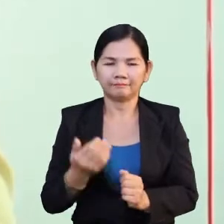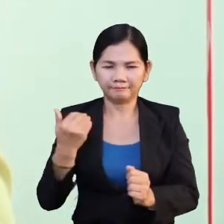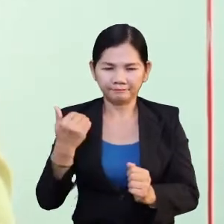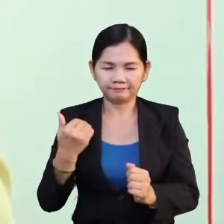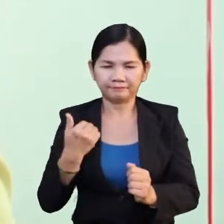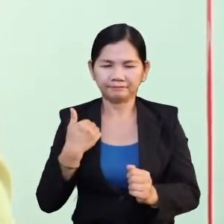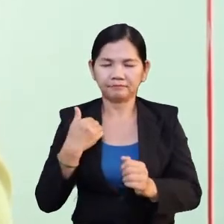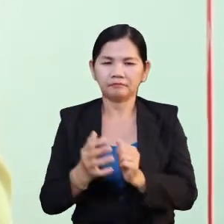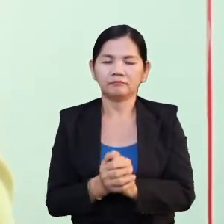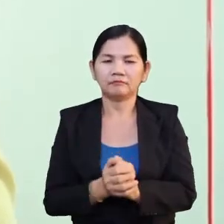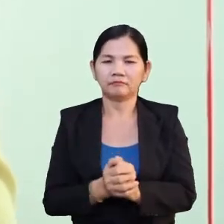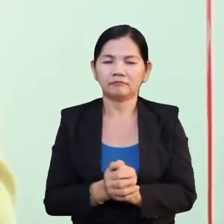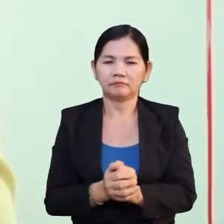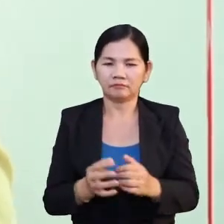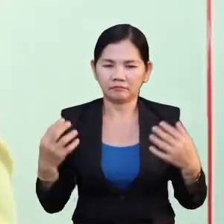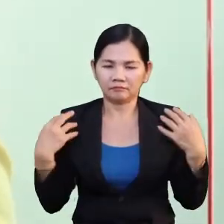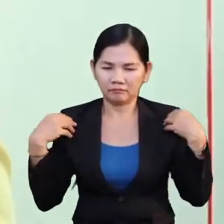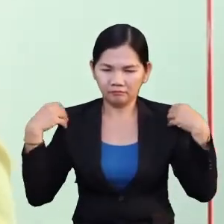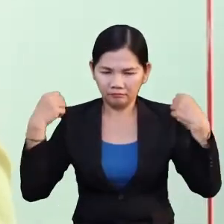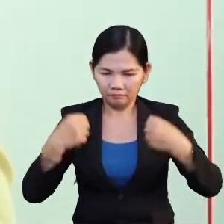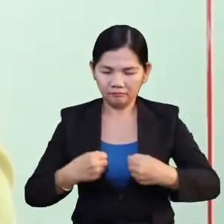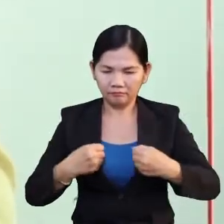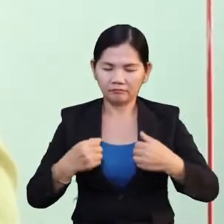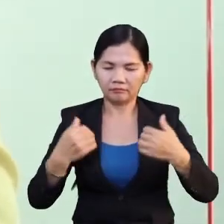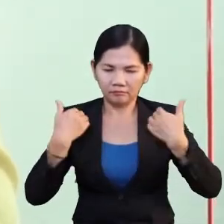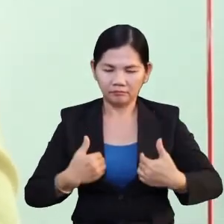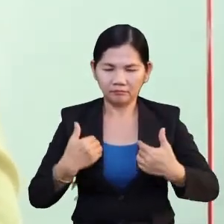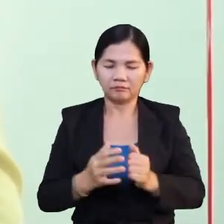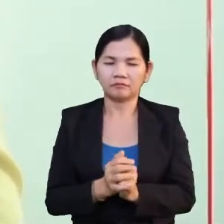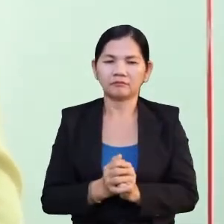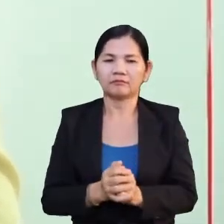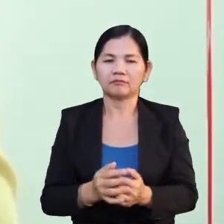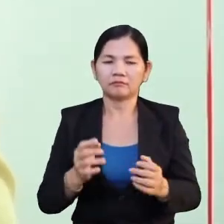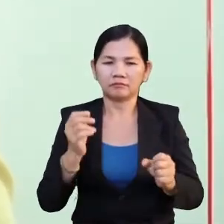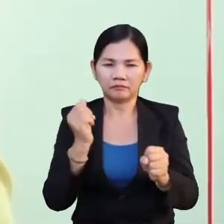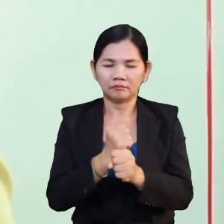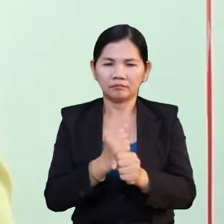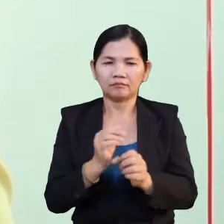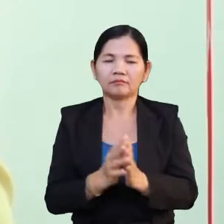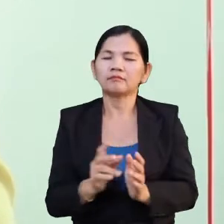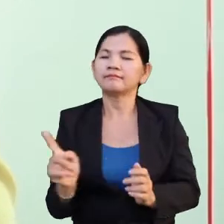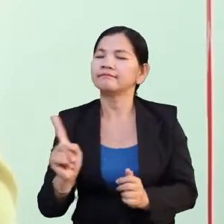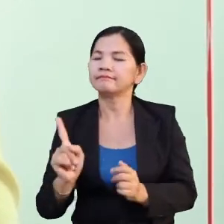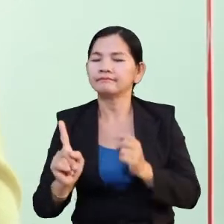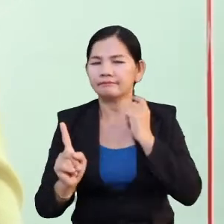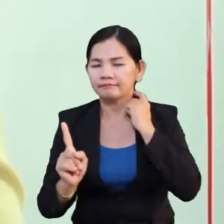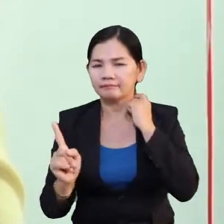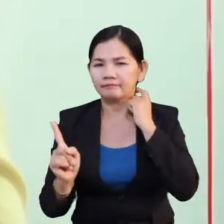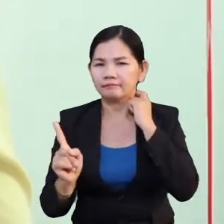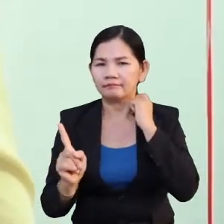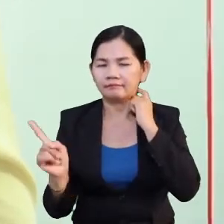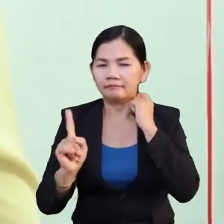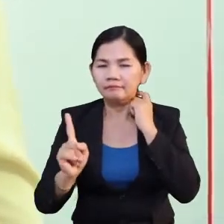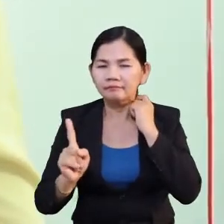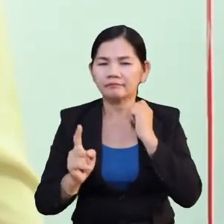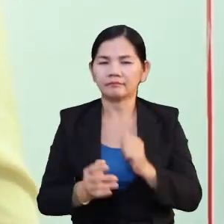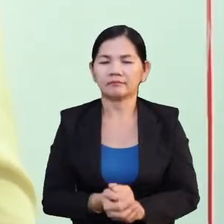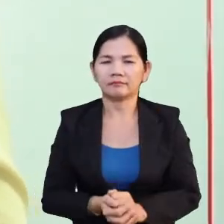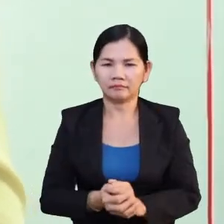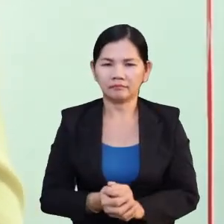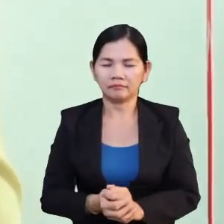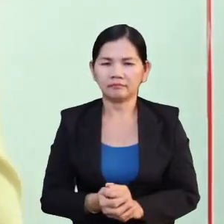តាមដែលគាត់សម្លៀកបំពាក់ដែលគាត់បានស្លៀកនេះយើងគិតថាគាត់ជាអ្នកណាដែរកូន